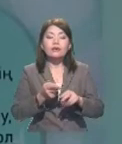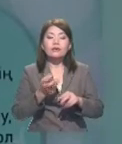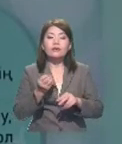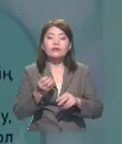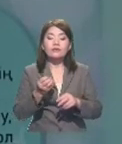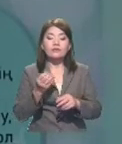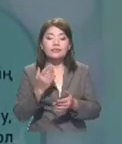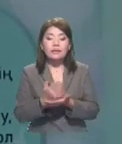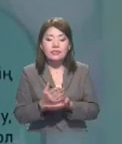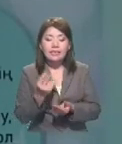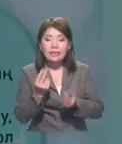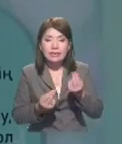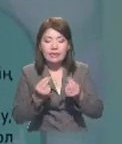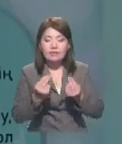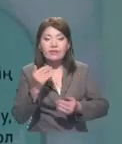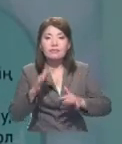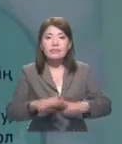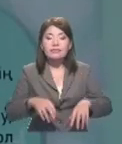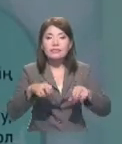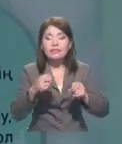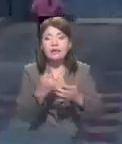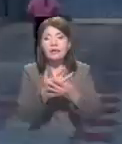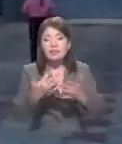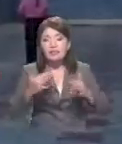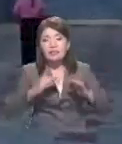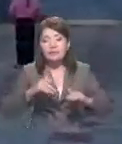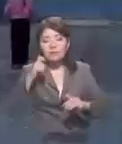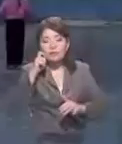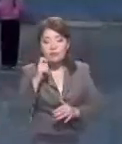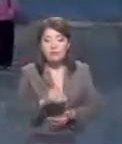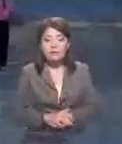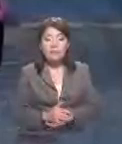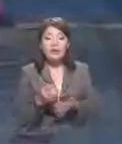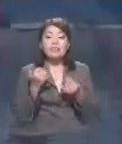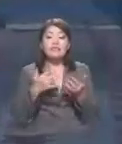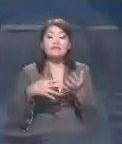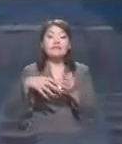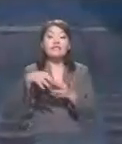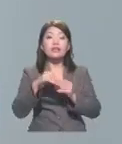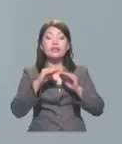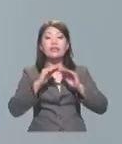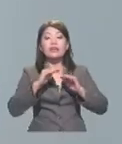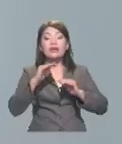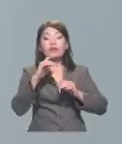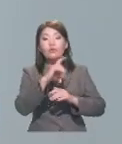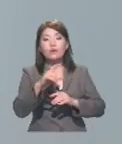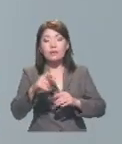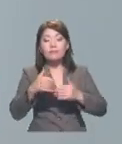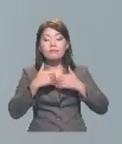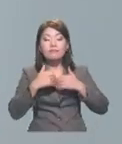занятий, игровые площадки для детей разного возраста. Теперь все сельчане ждут, когда свои двери